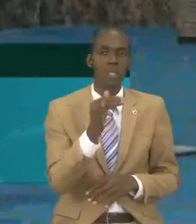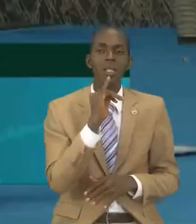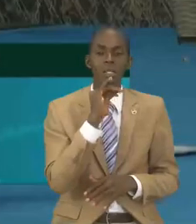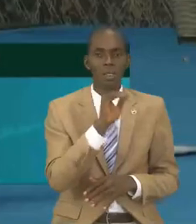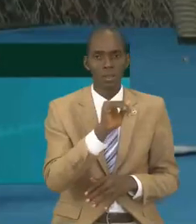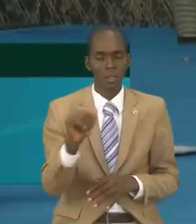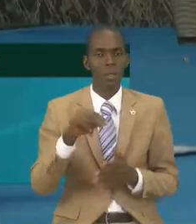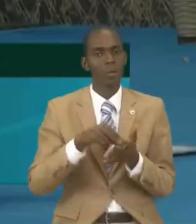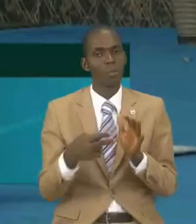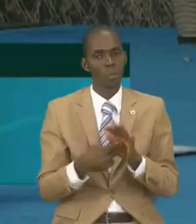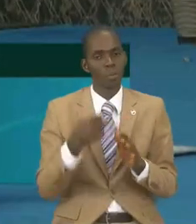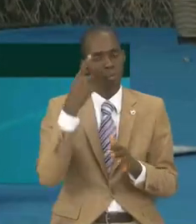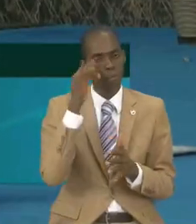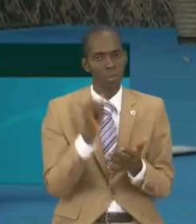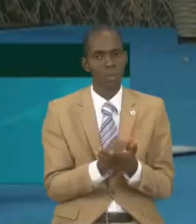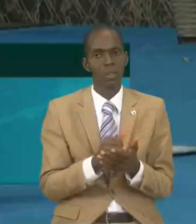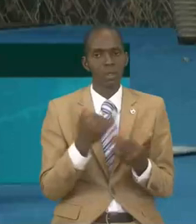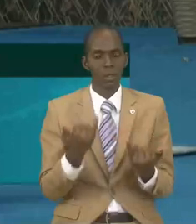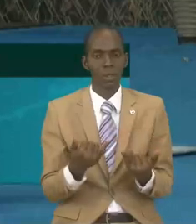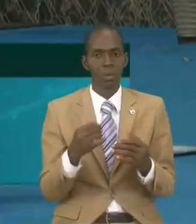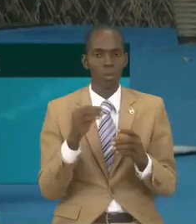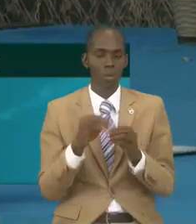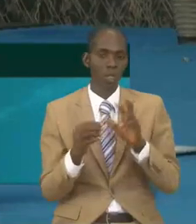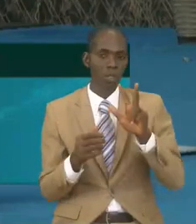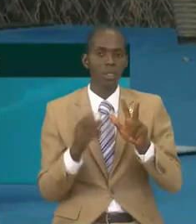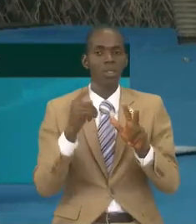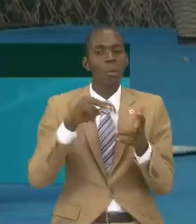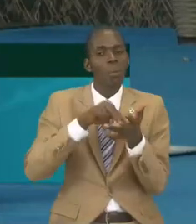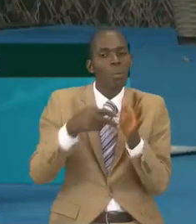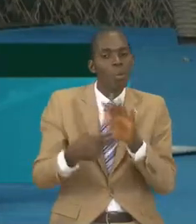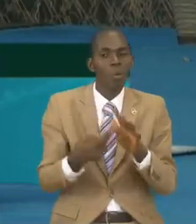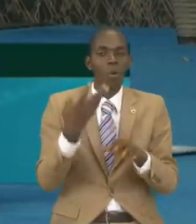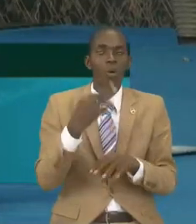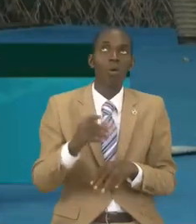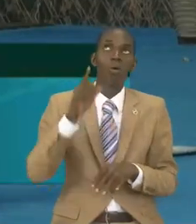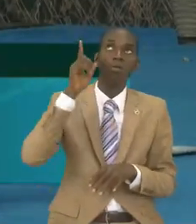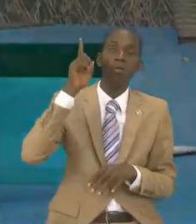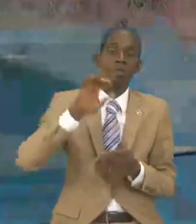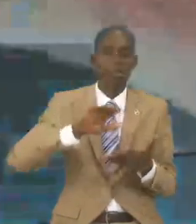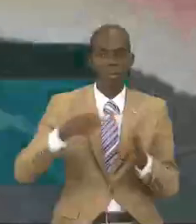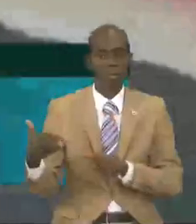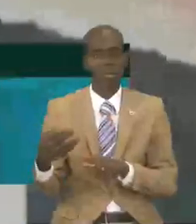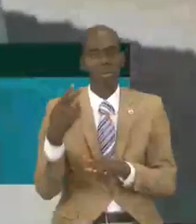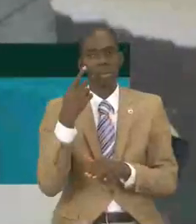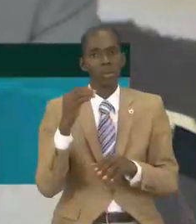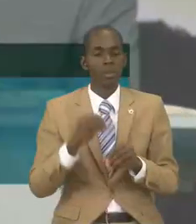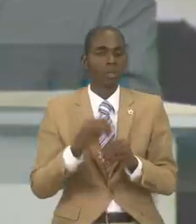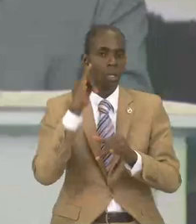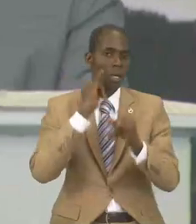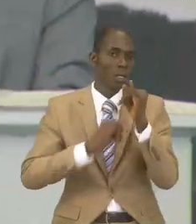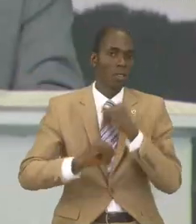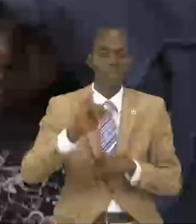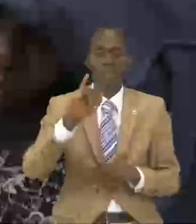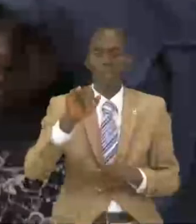ce que nous considérons ici, l'objectif de sa crucifixion. En Ésaïe, au chapitre